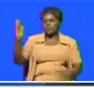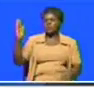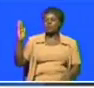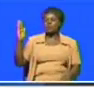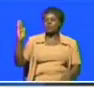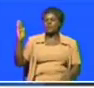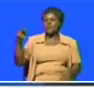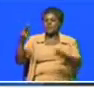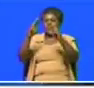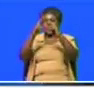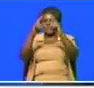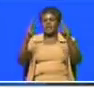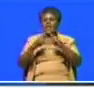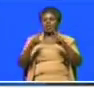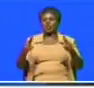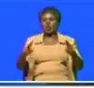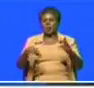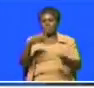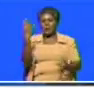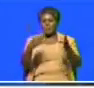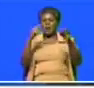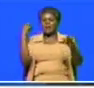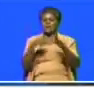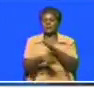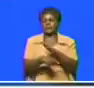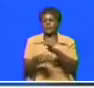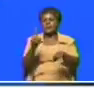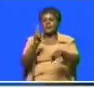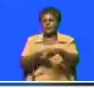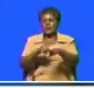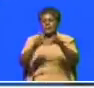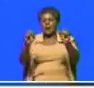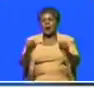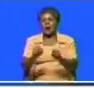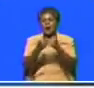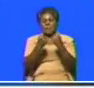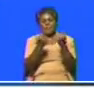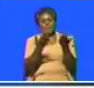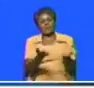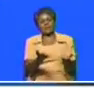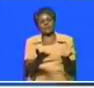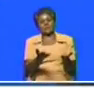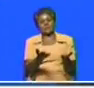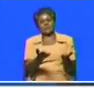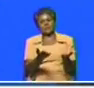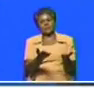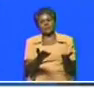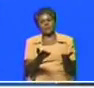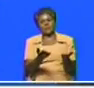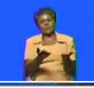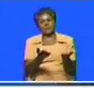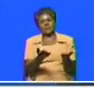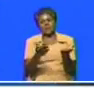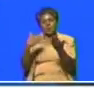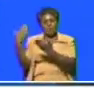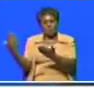wa kitaifa, na amekuwa akichanganua sana mambo kama hayo wakati ambapo kunatokea vitu kama hivi. Si mwingine bali ni George Msamali, karibu sana